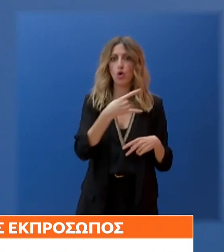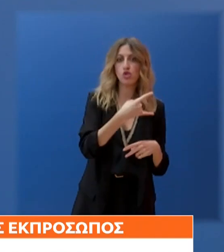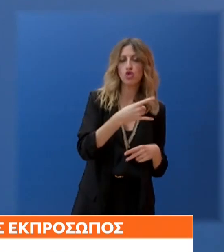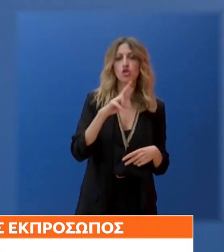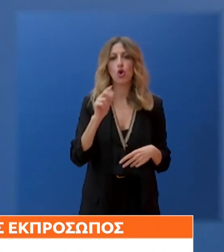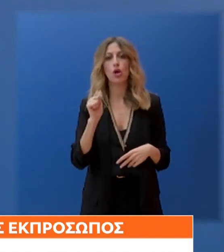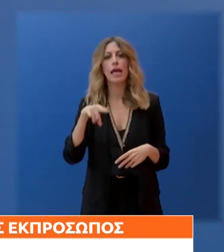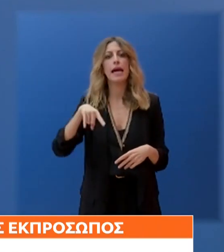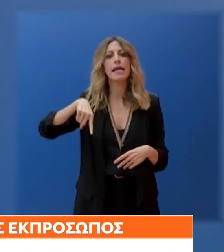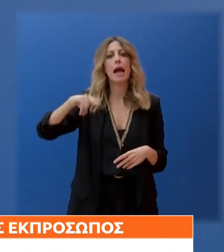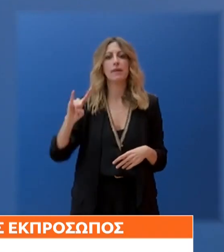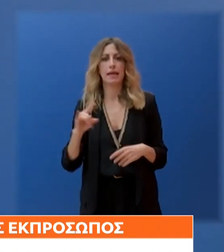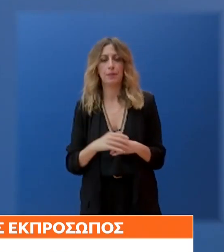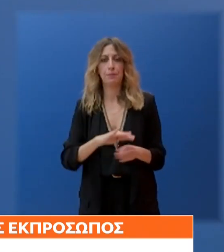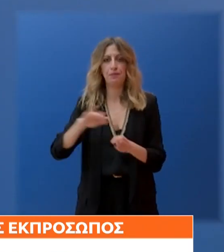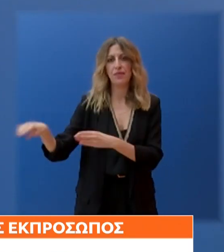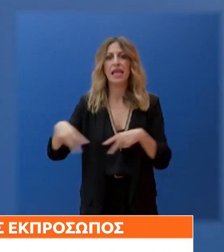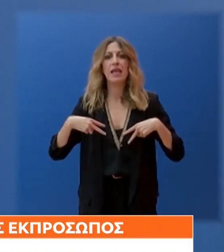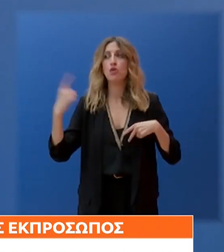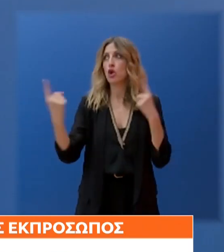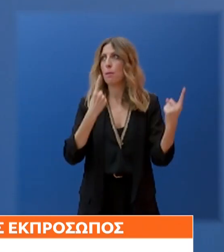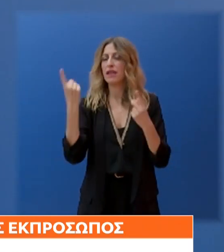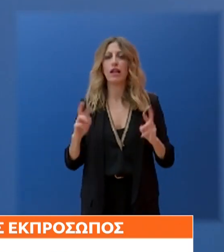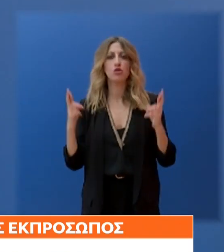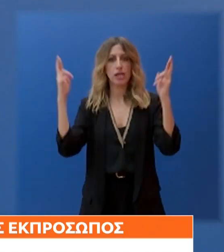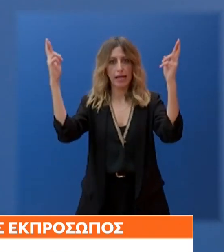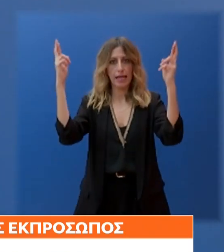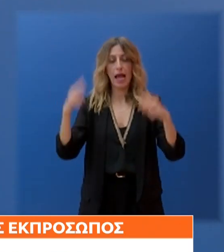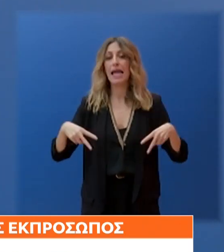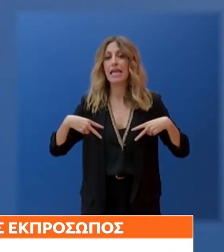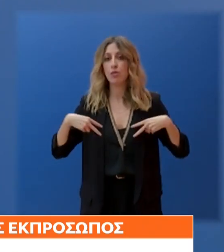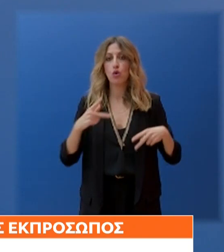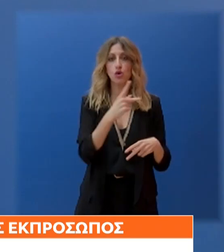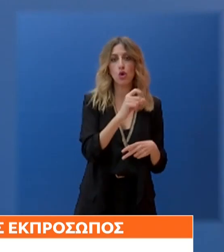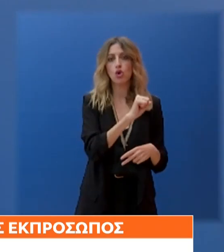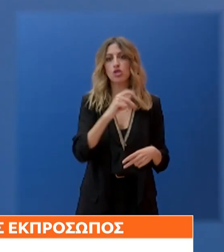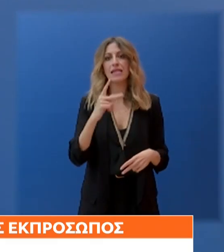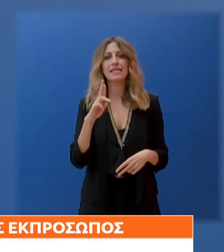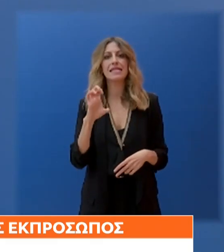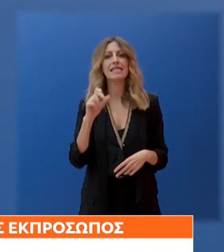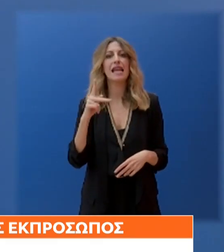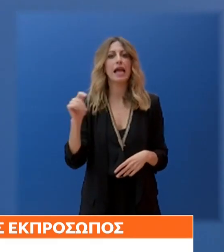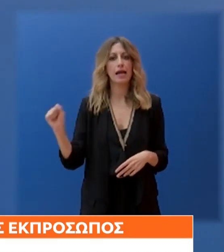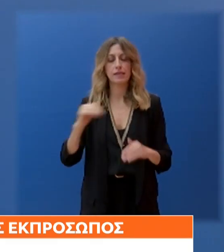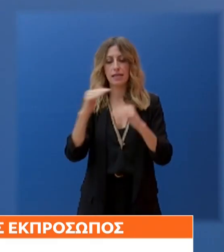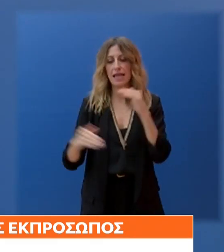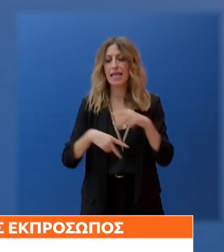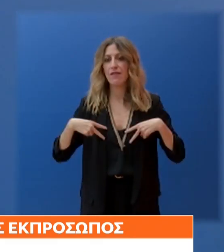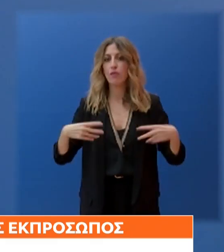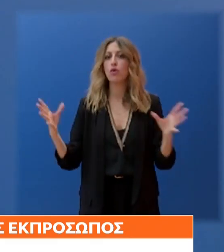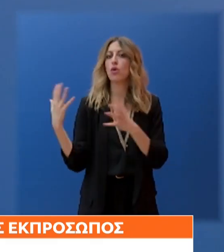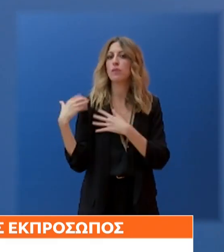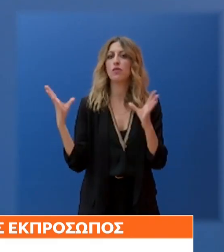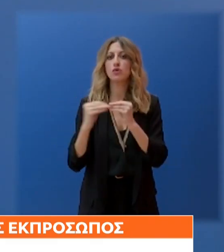Υπουργείο Περιβάλλοντος και Ενέργειας. Υπουργός Κώστας Κρέκας. Υφυπουργός Αρμόδιος για θέματα προστασίας του